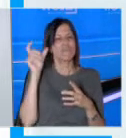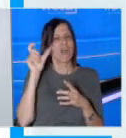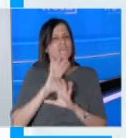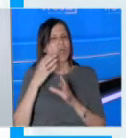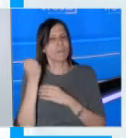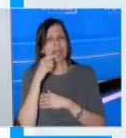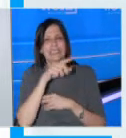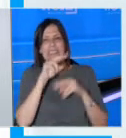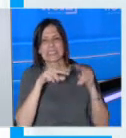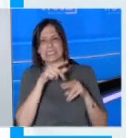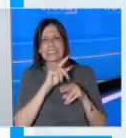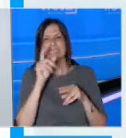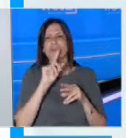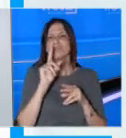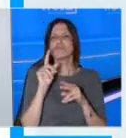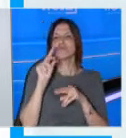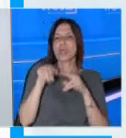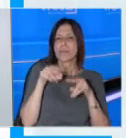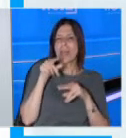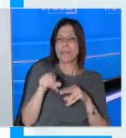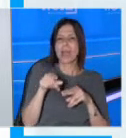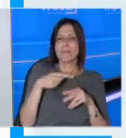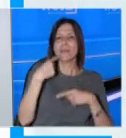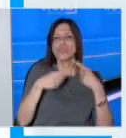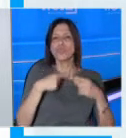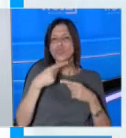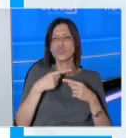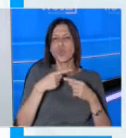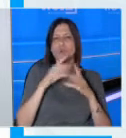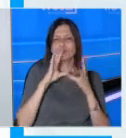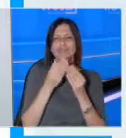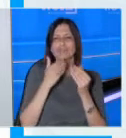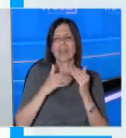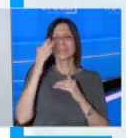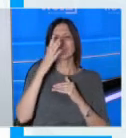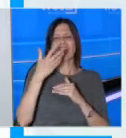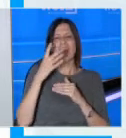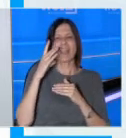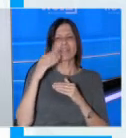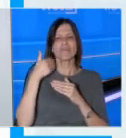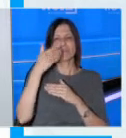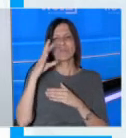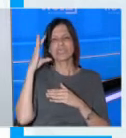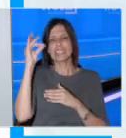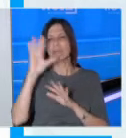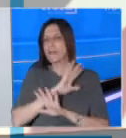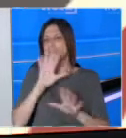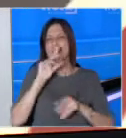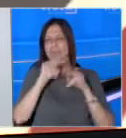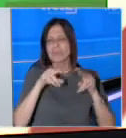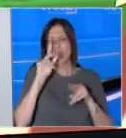ואת אלה שהן מטפלות בהן ובהם, דור שלם שגדל לפוסט טראומה ללא טיפול, אבל הגנרלים לא